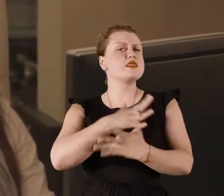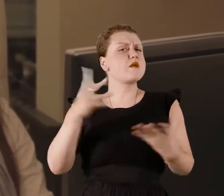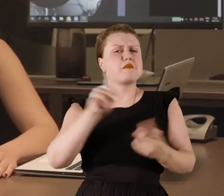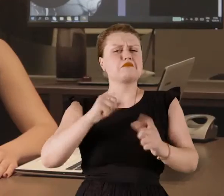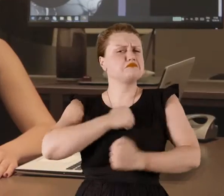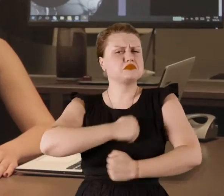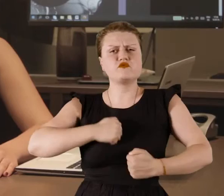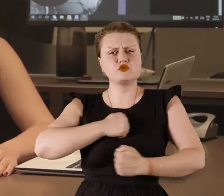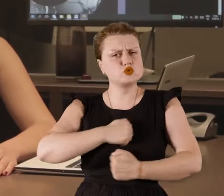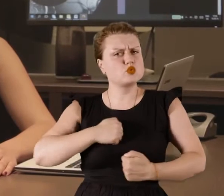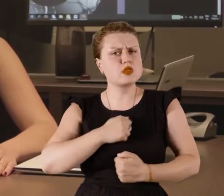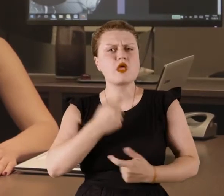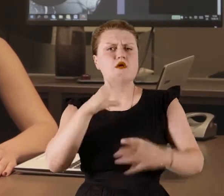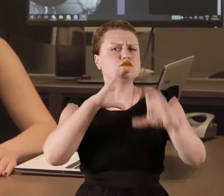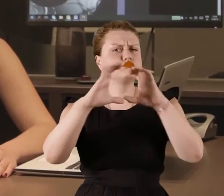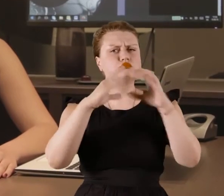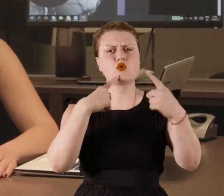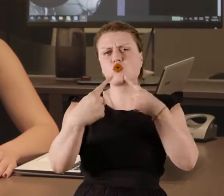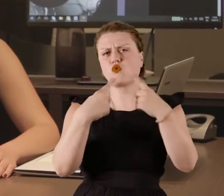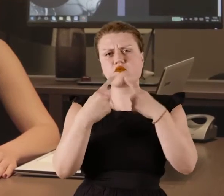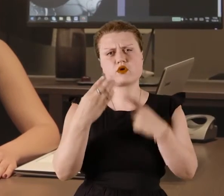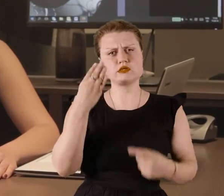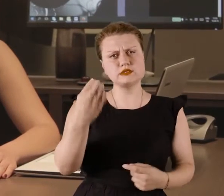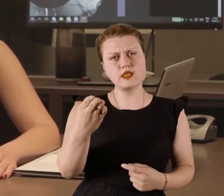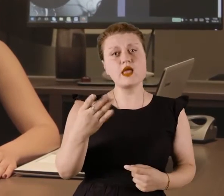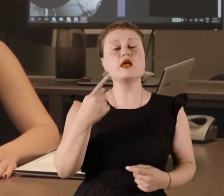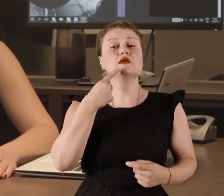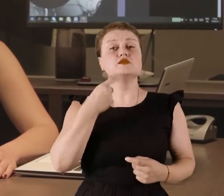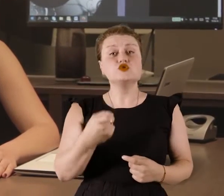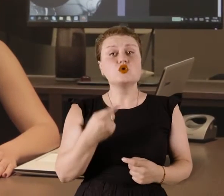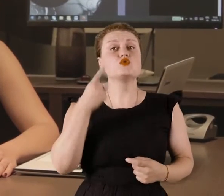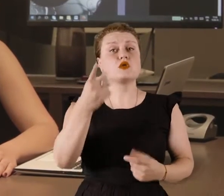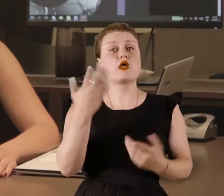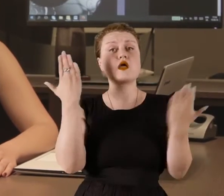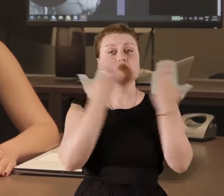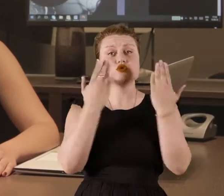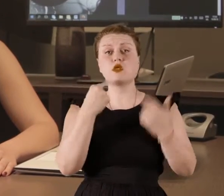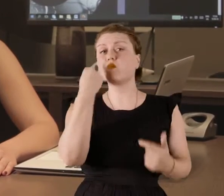никакво затруднение в общуването си с нея, защото тя